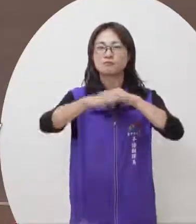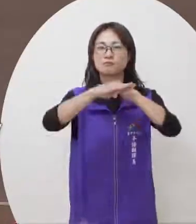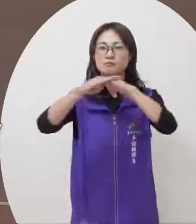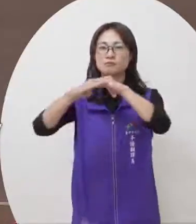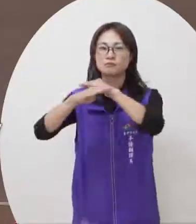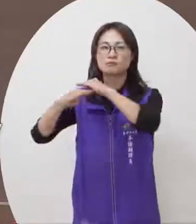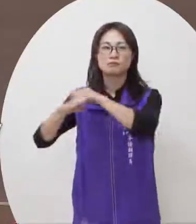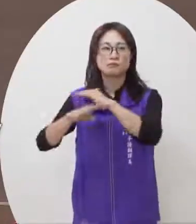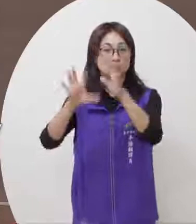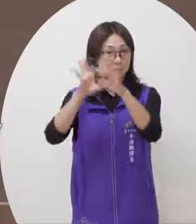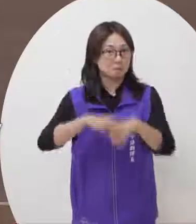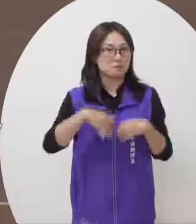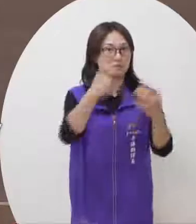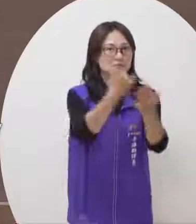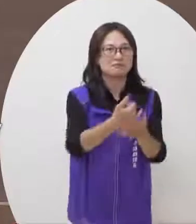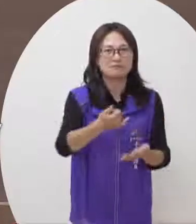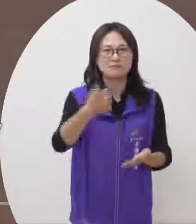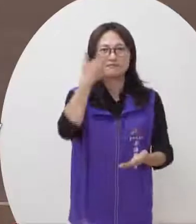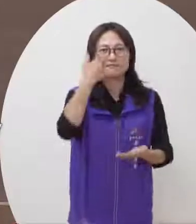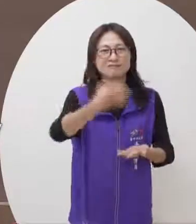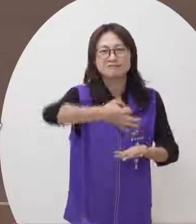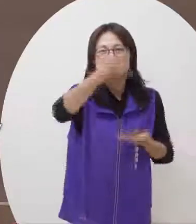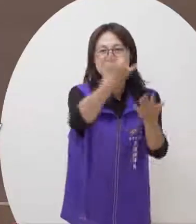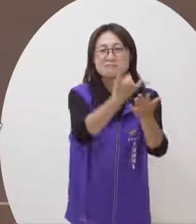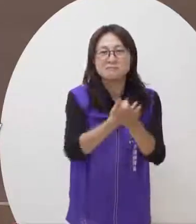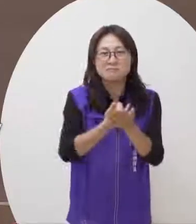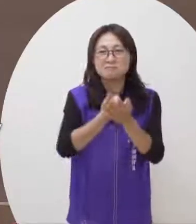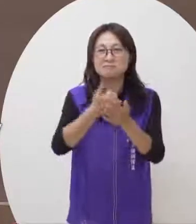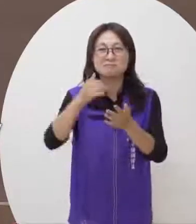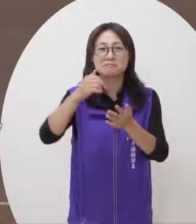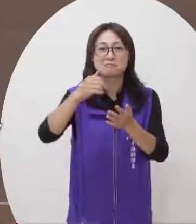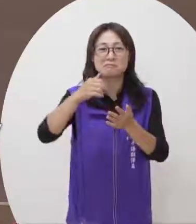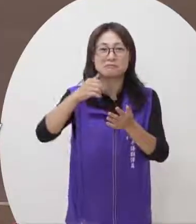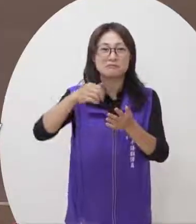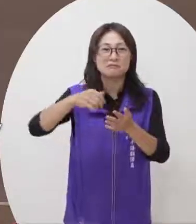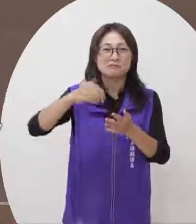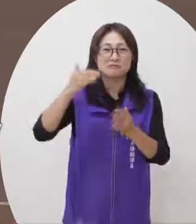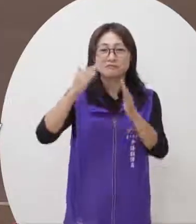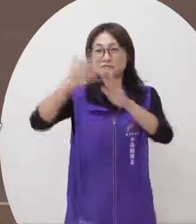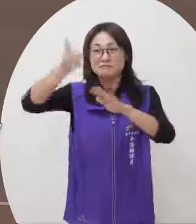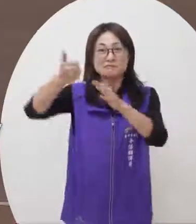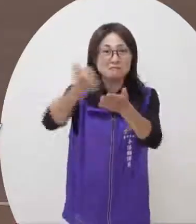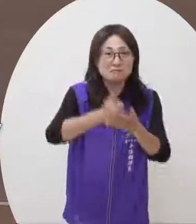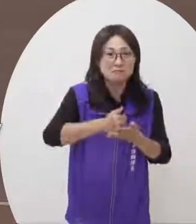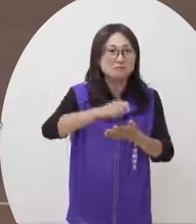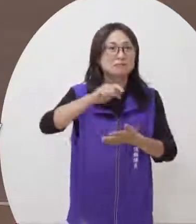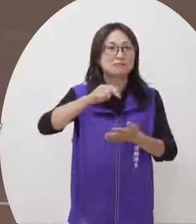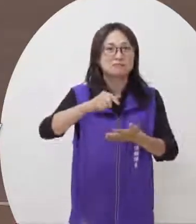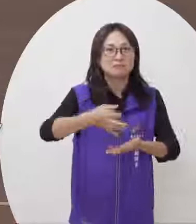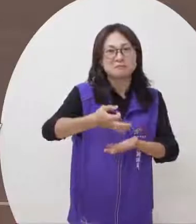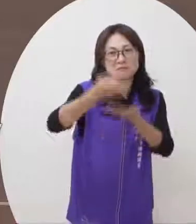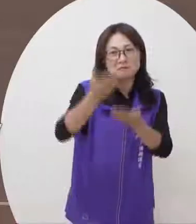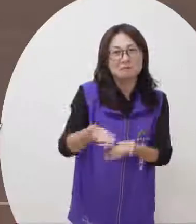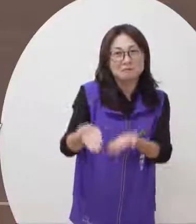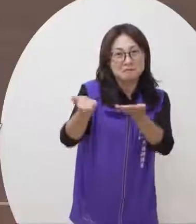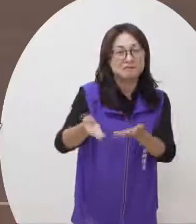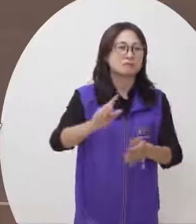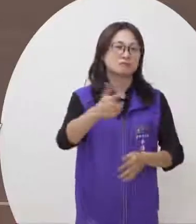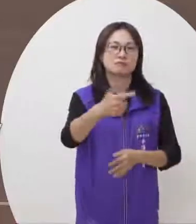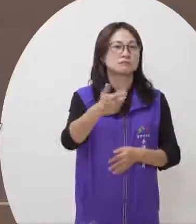贵宾，不会说哦，局长这个多啊，市长这个多啊，这都不，大家一视同仁，全台中市